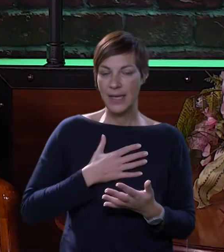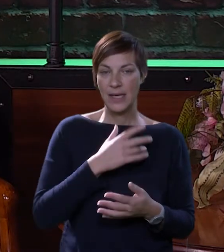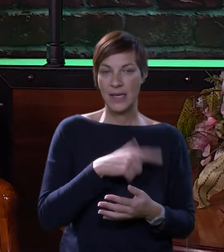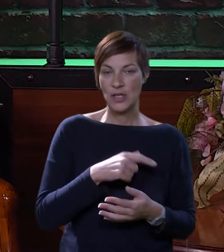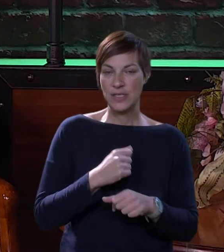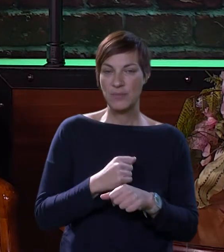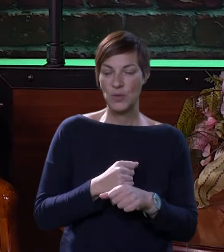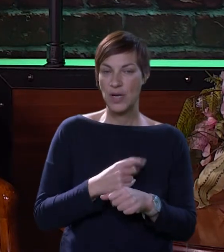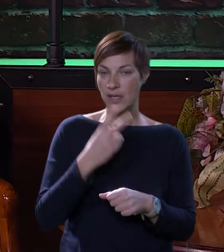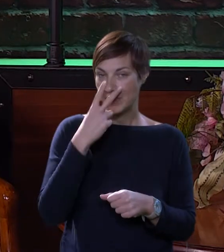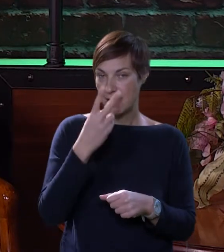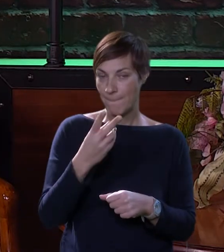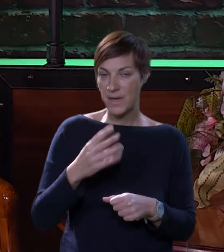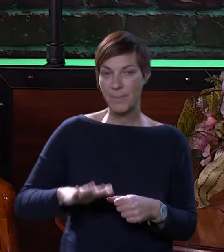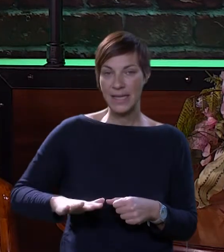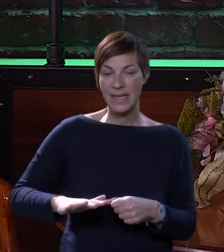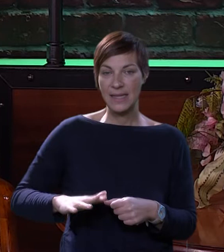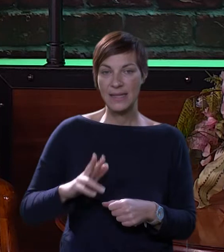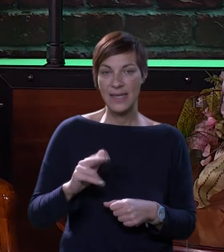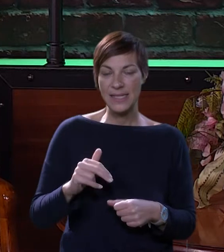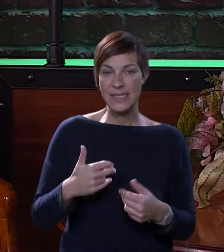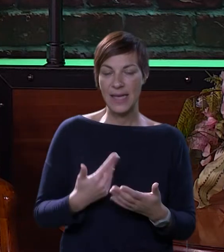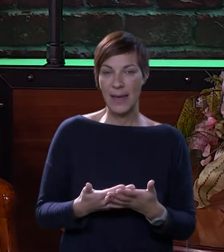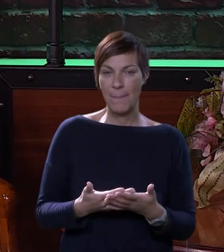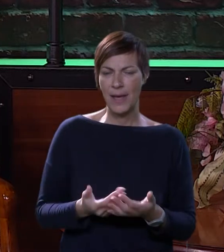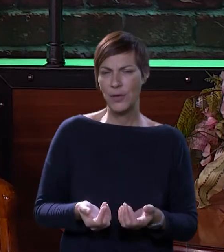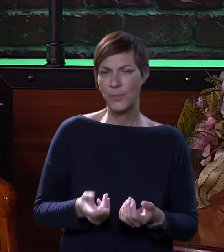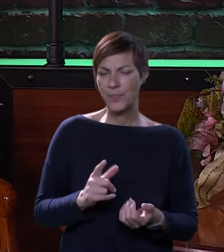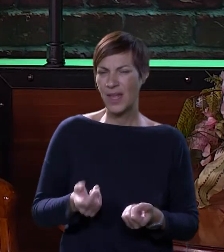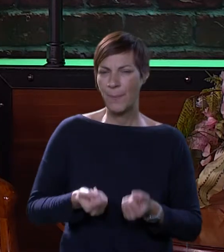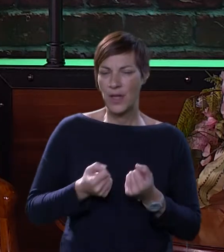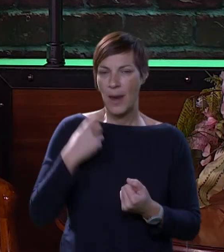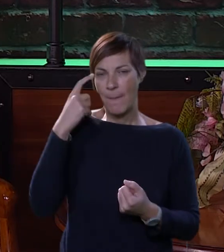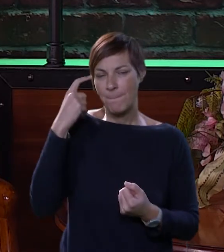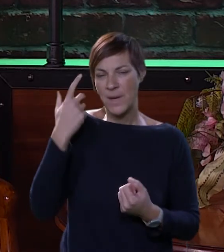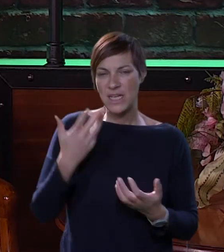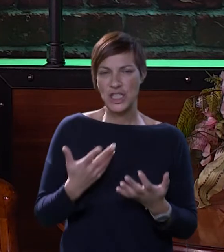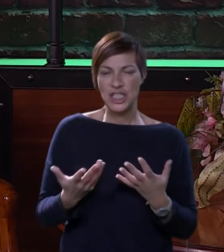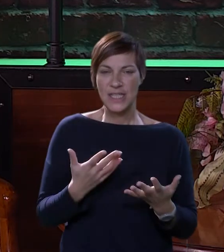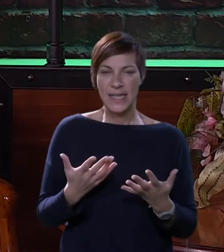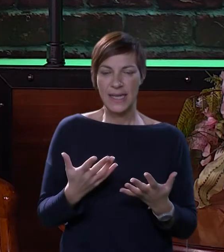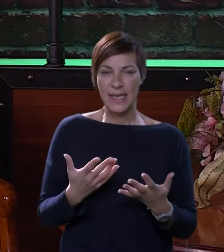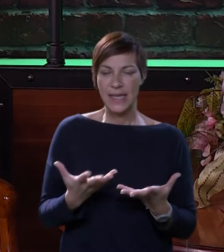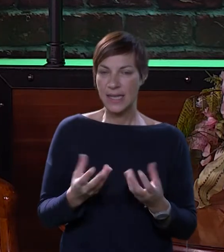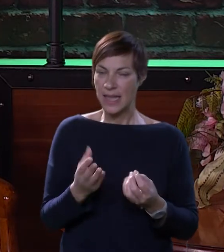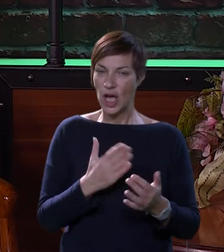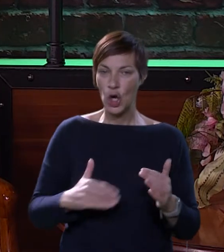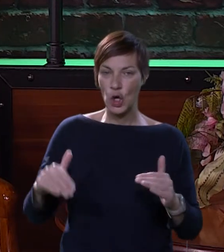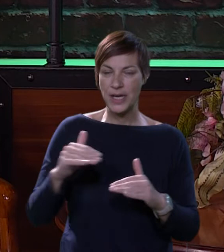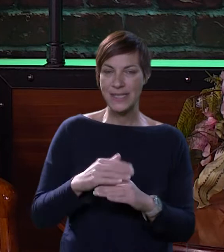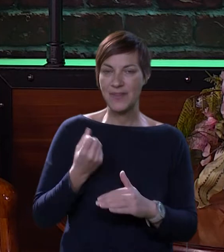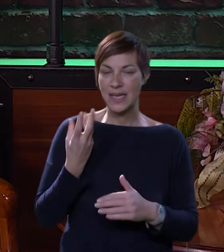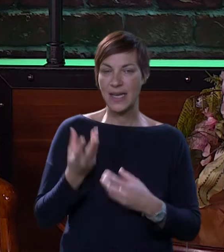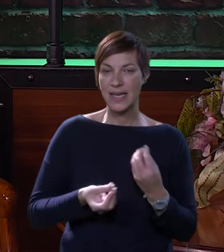Ja osobno u svom radu sam primijetila da djeca imaju, ne bih rekla poteškoća, nego da njihova mašta nije možda toliko